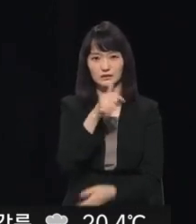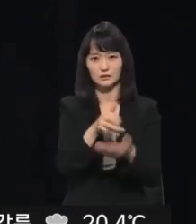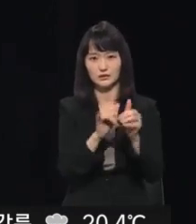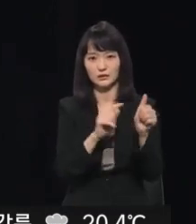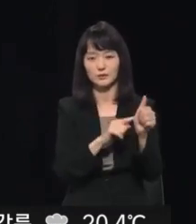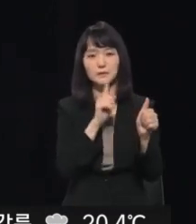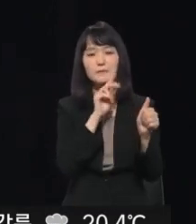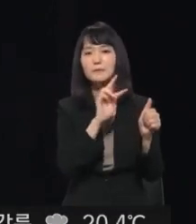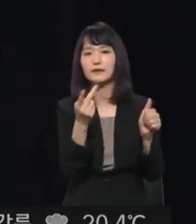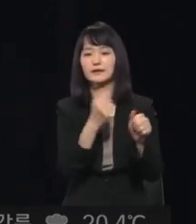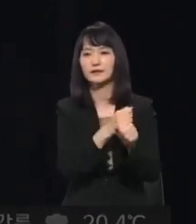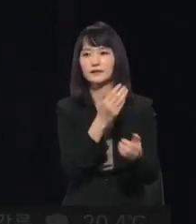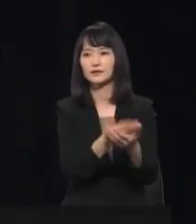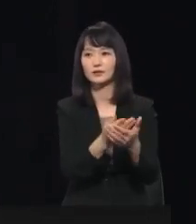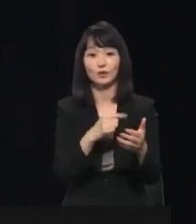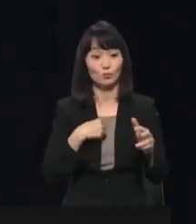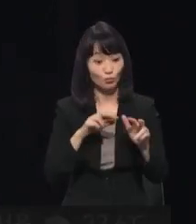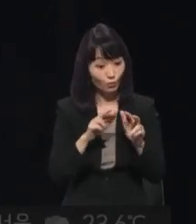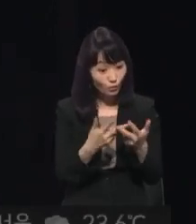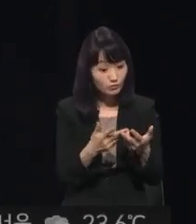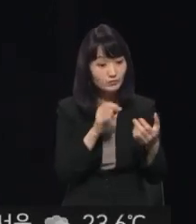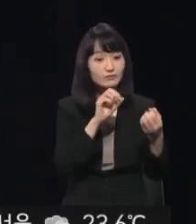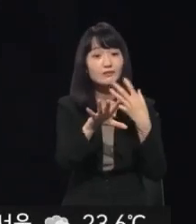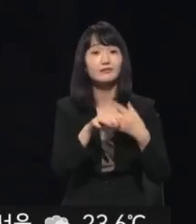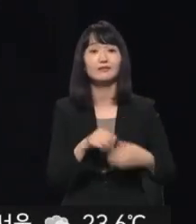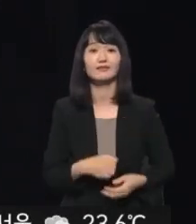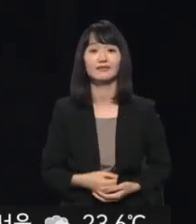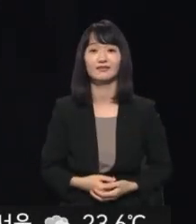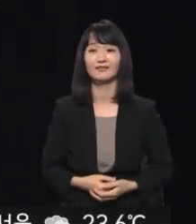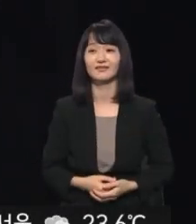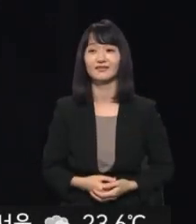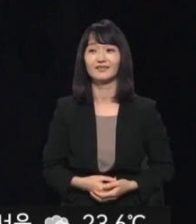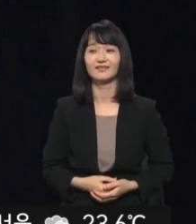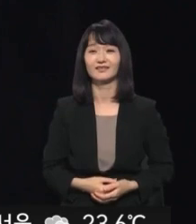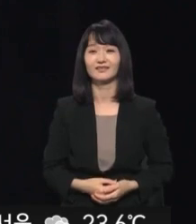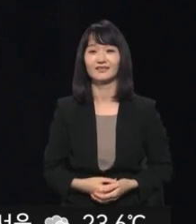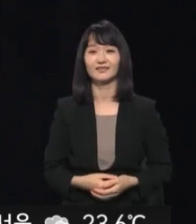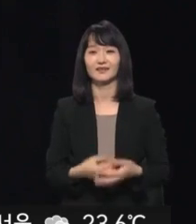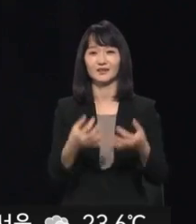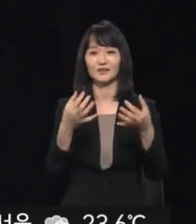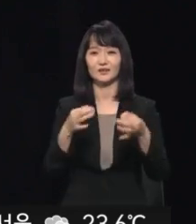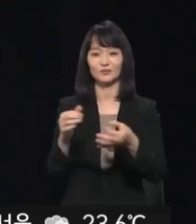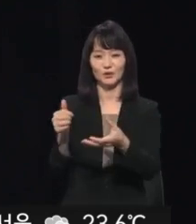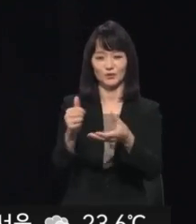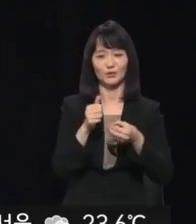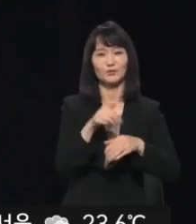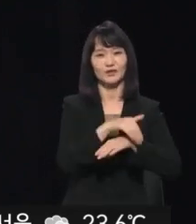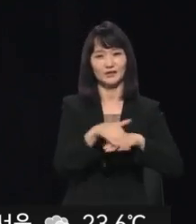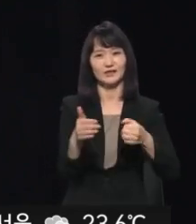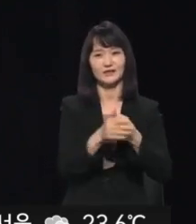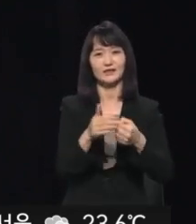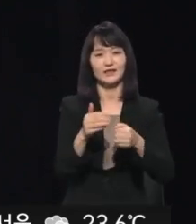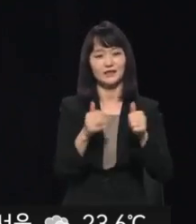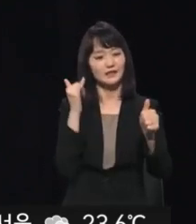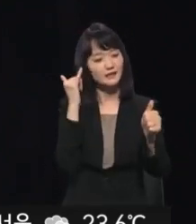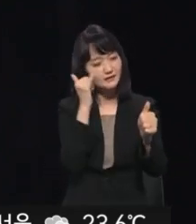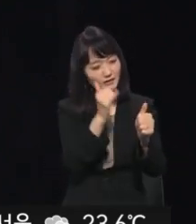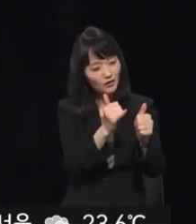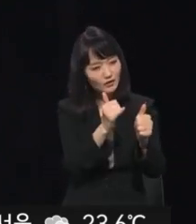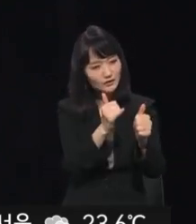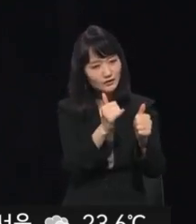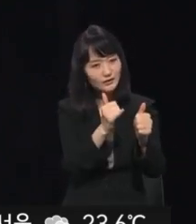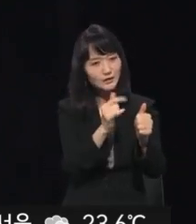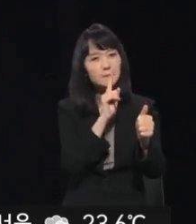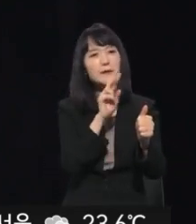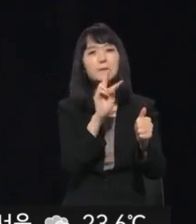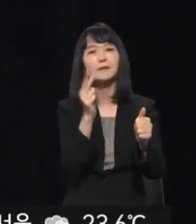합니다 분이 하셔라 금욜날 알았다 아뮬 할 예정이 되어 있어서 내가 전화로 정정 글좀 연결해서 정정